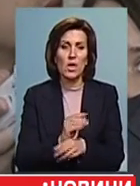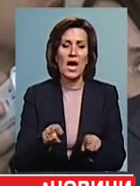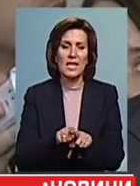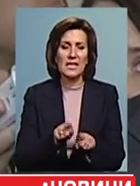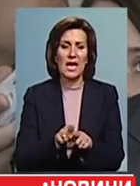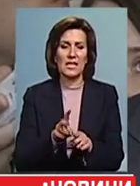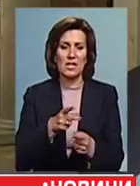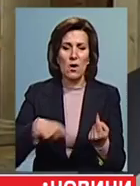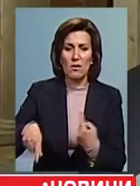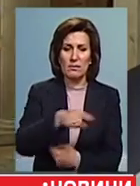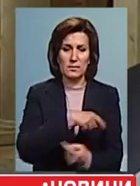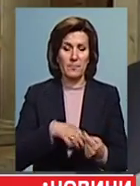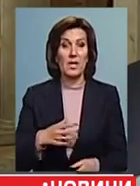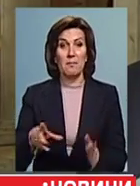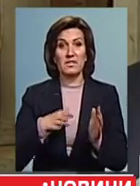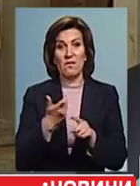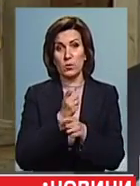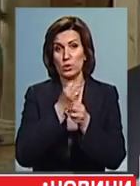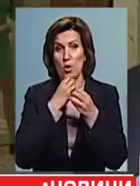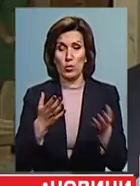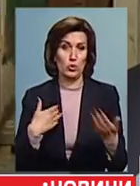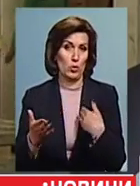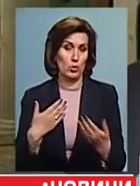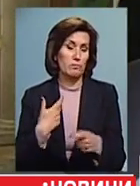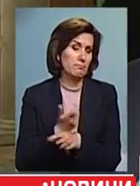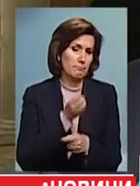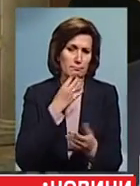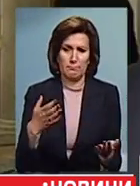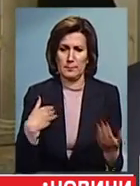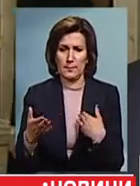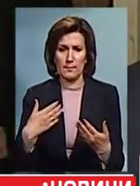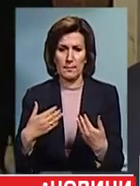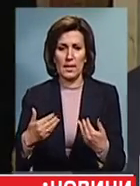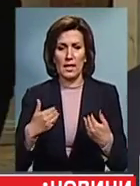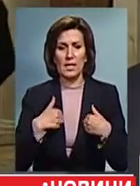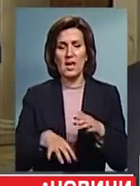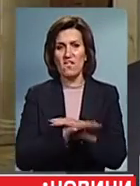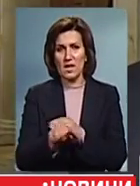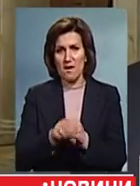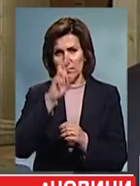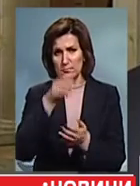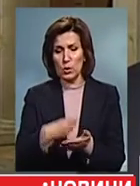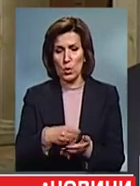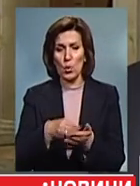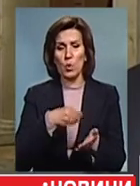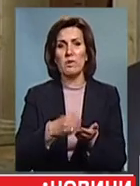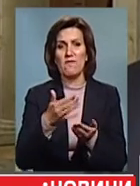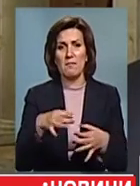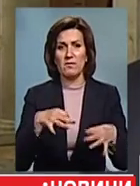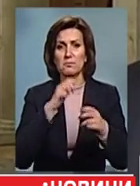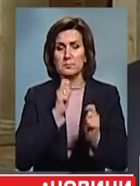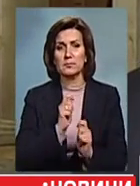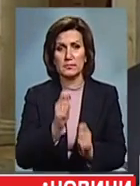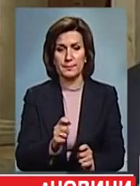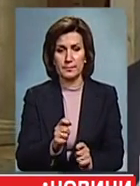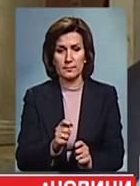також стосовно третіх осіб. Ми з вами в дуже хороших стосунках. В дуже хороших стосунках. Я вкрав з бюджету грошей, купив вам автомобіль,